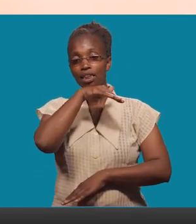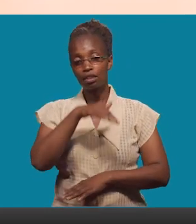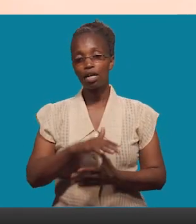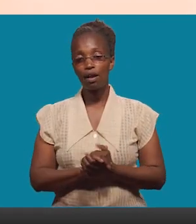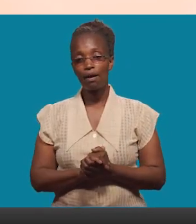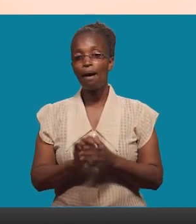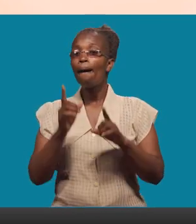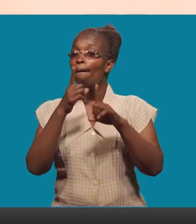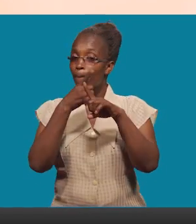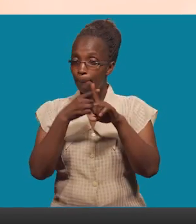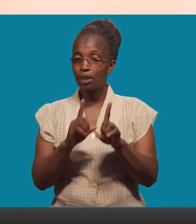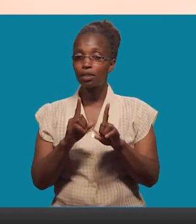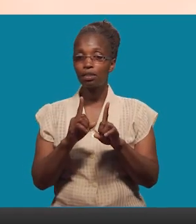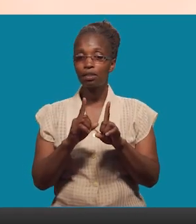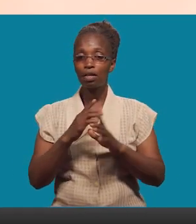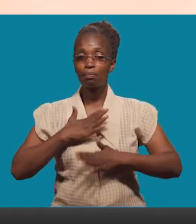Odinga.